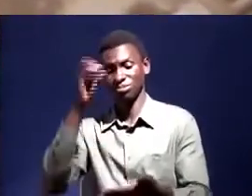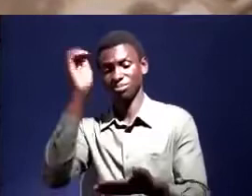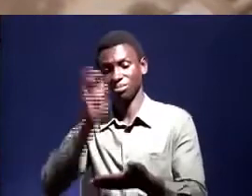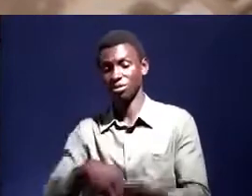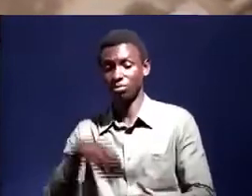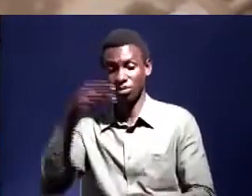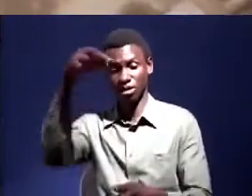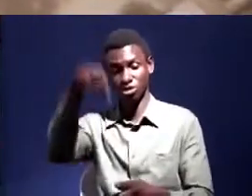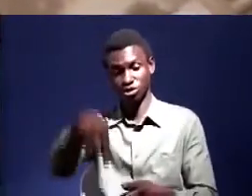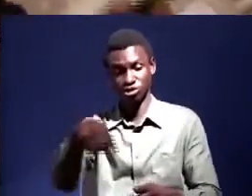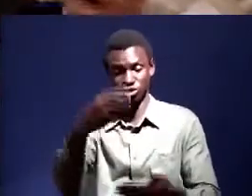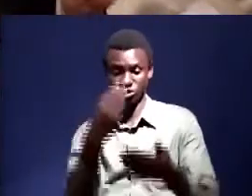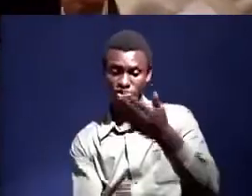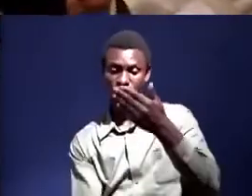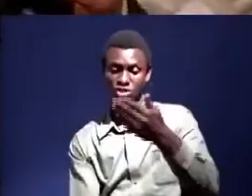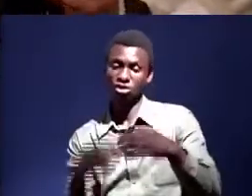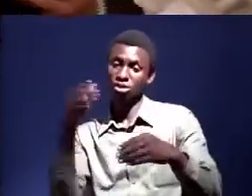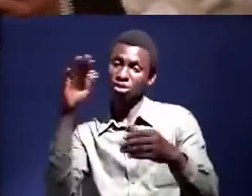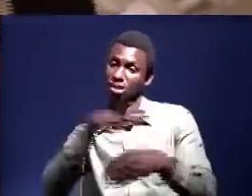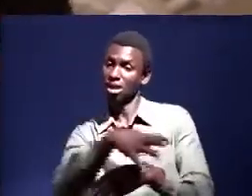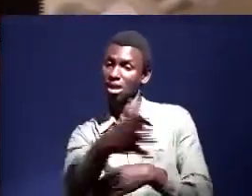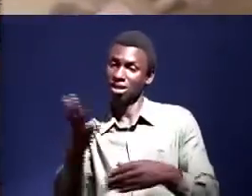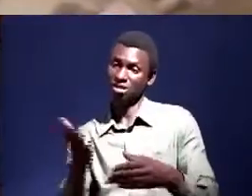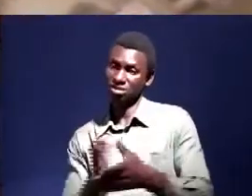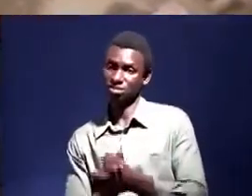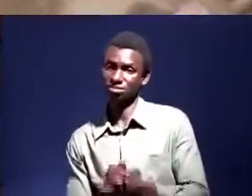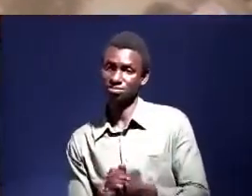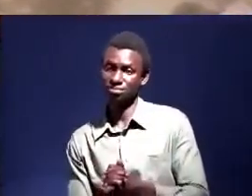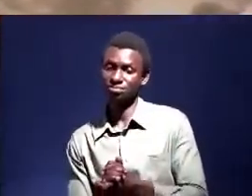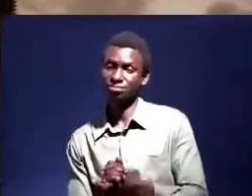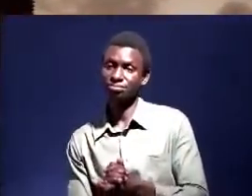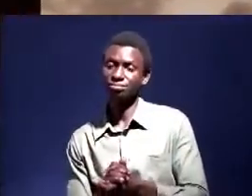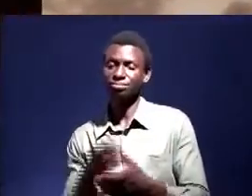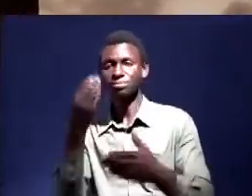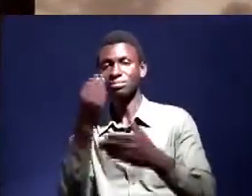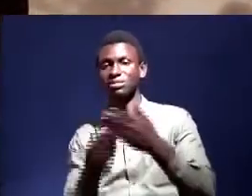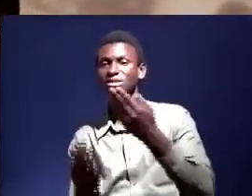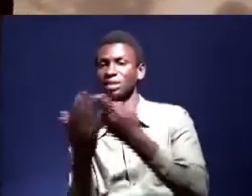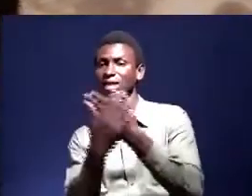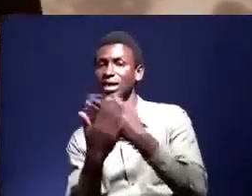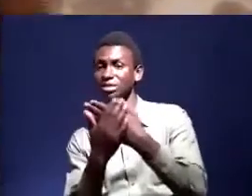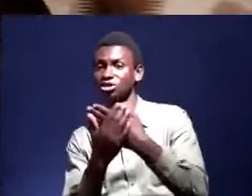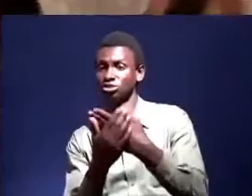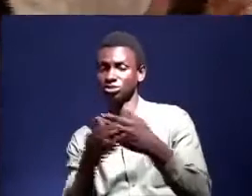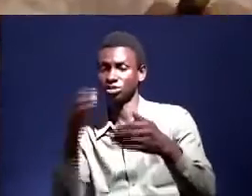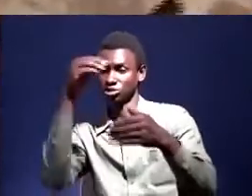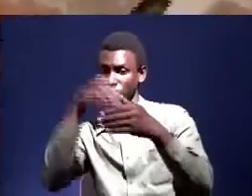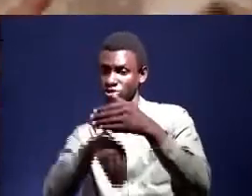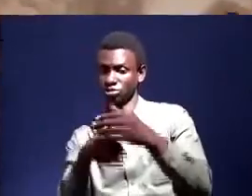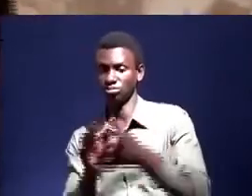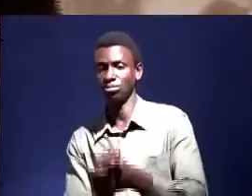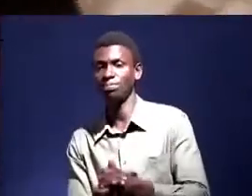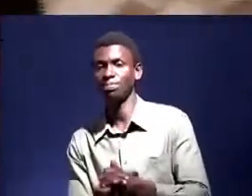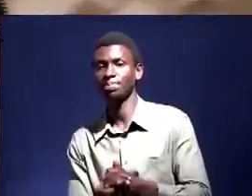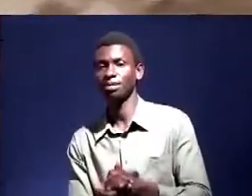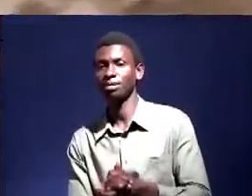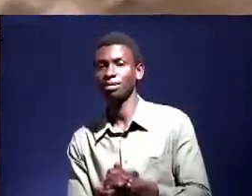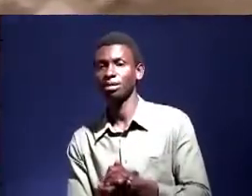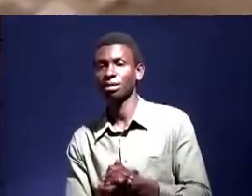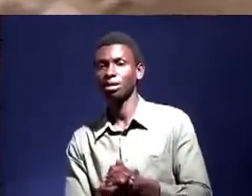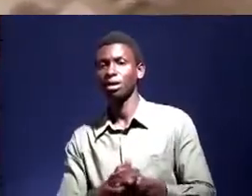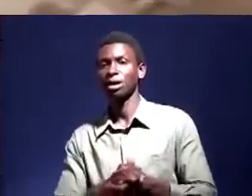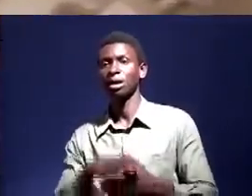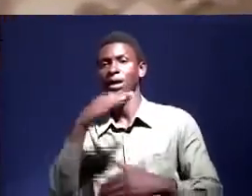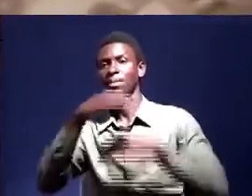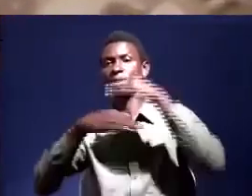kushuka kama orofa nane chini ya nchi. My wife and I have taken groups through those narrow passageways.